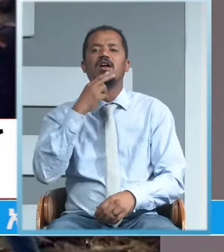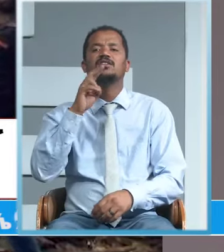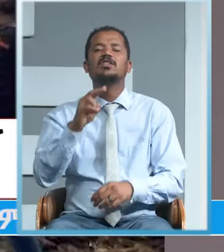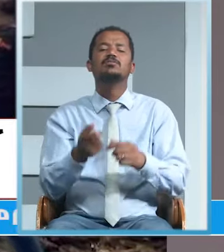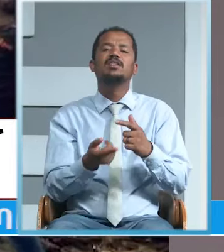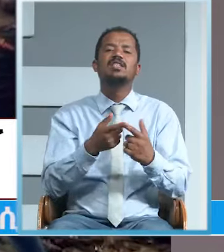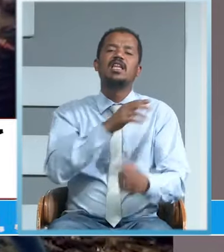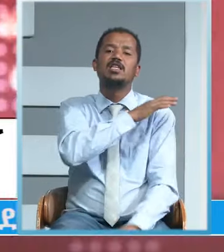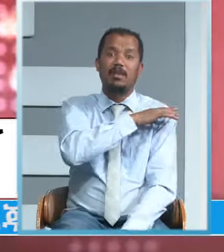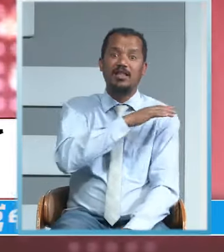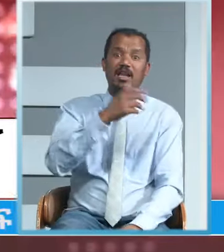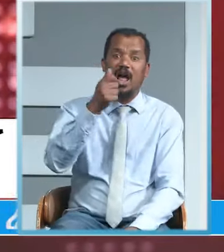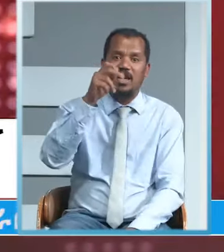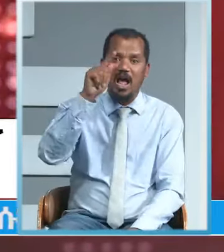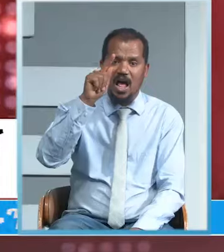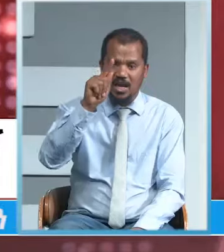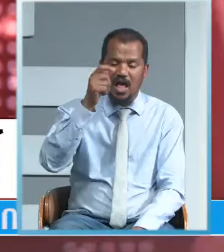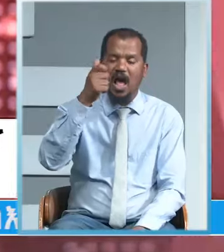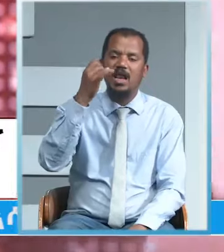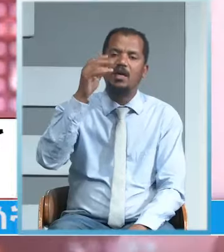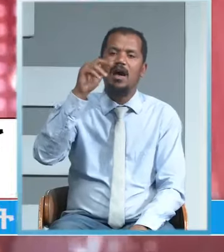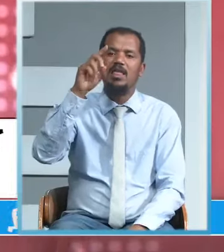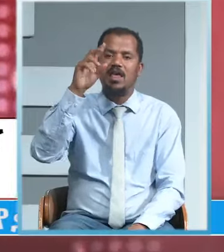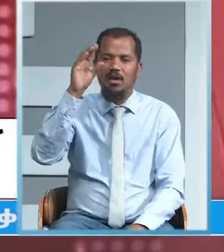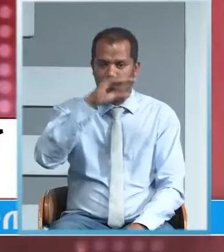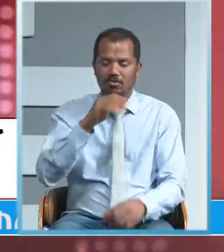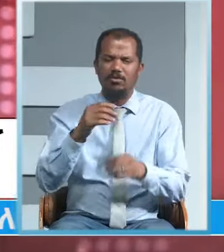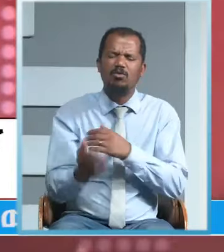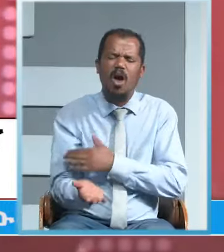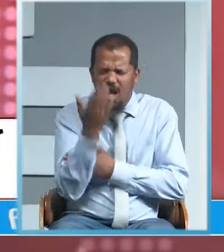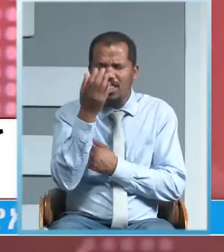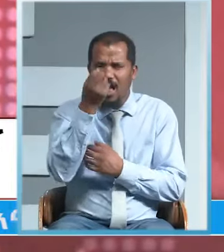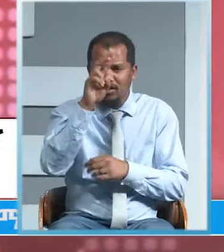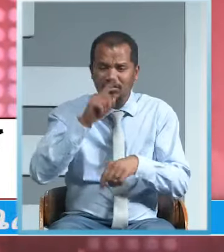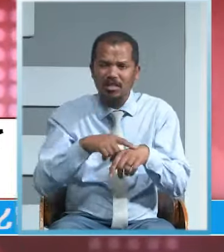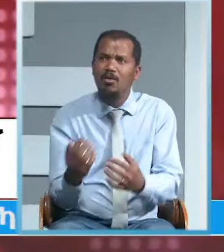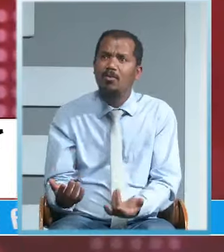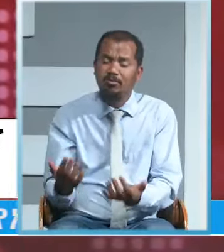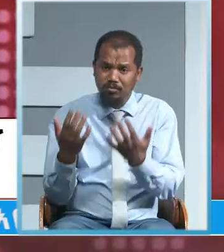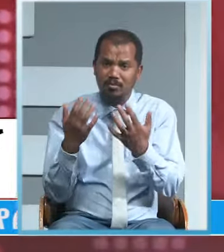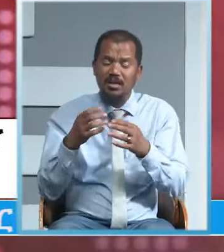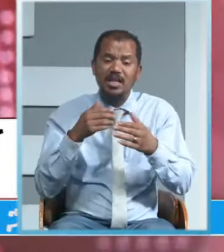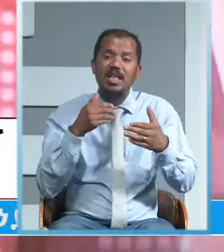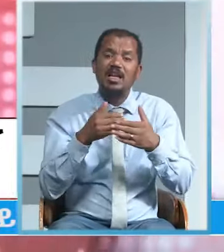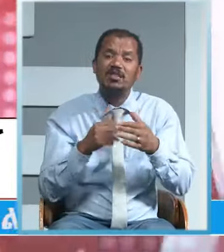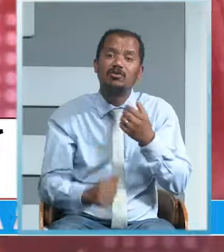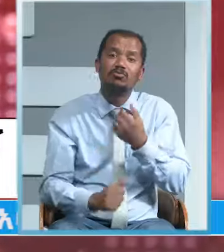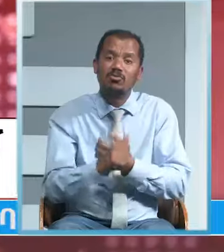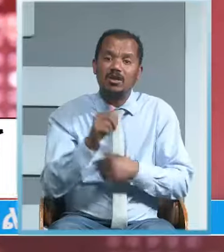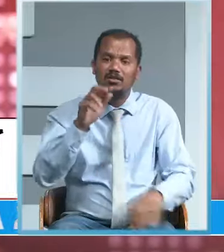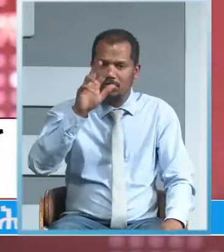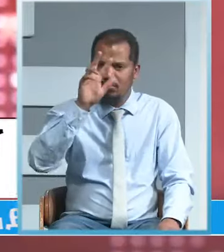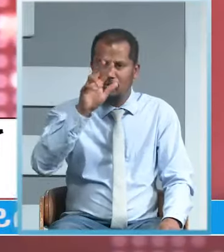ምክትል ኢንስፔክተር አዳን አለማየሁ እንዳሉት ከንጋቱ 12 ሰዓት ላይ የተከሰተው የእሳት ቃጠሎ ያደረሰው ጉዳት